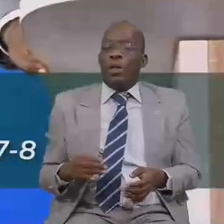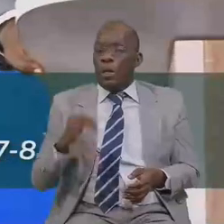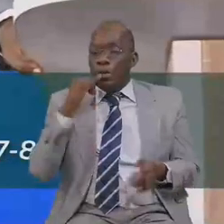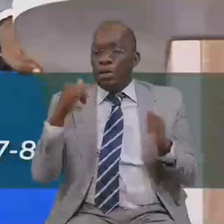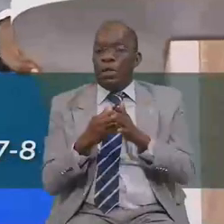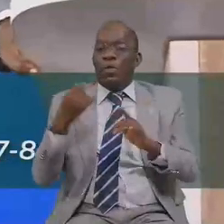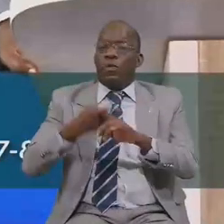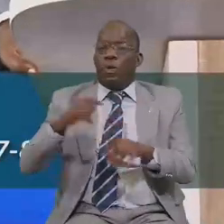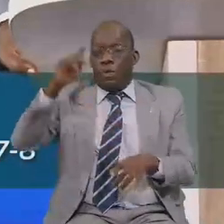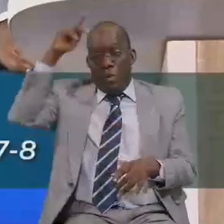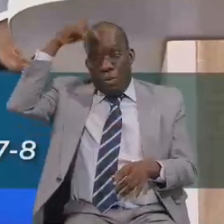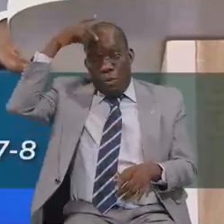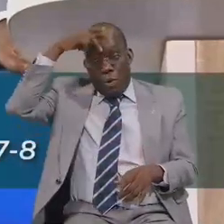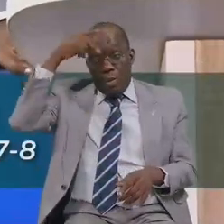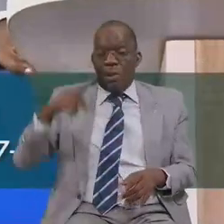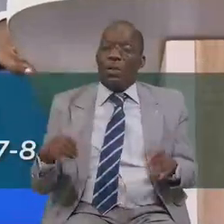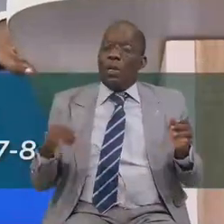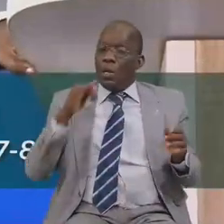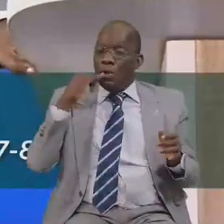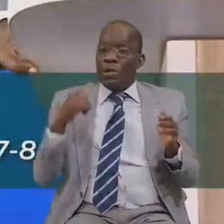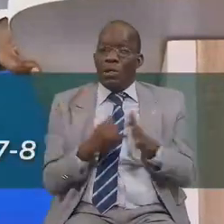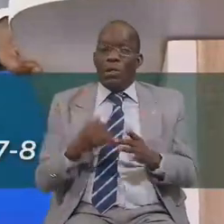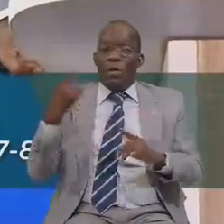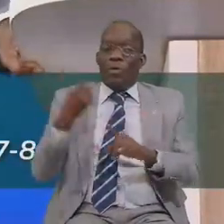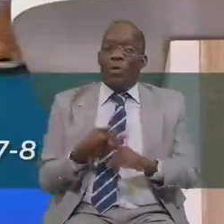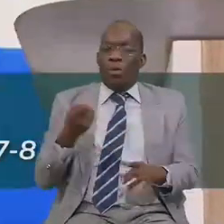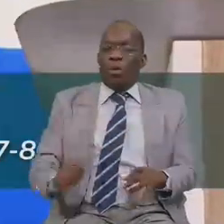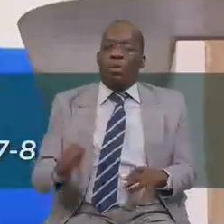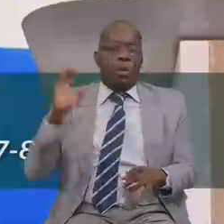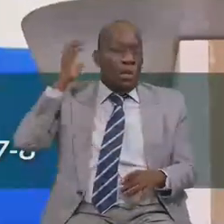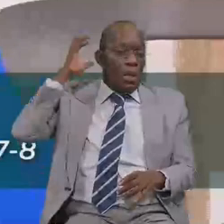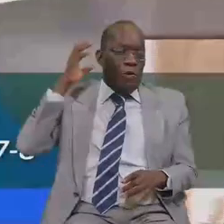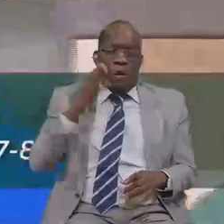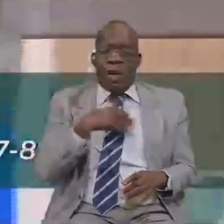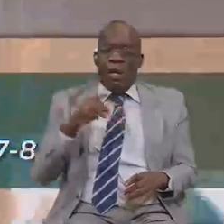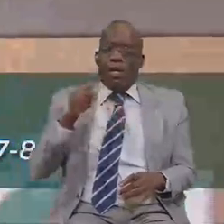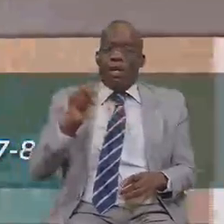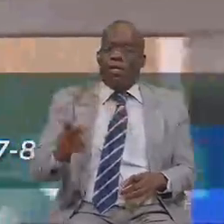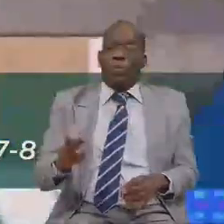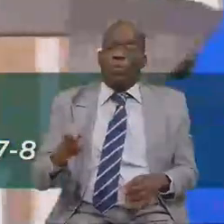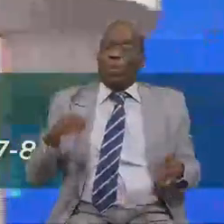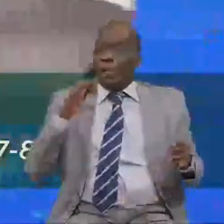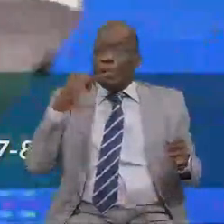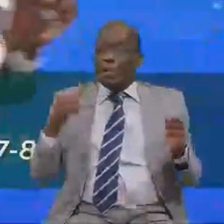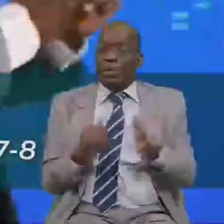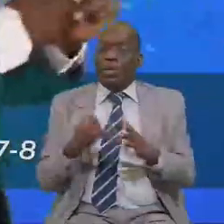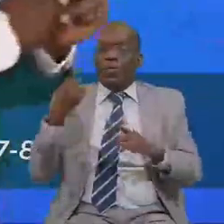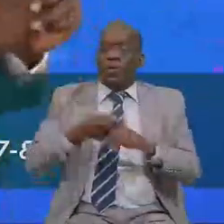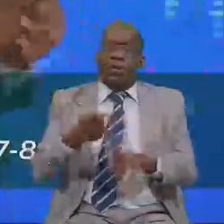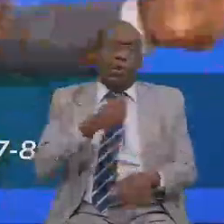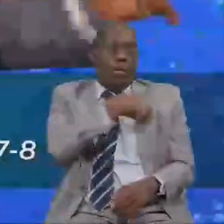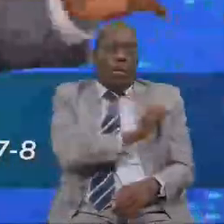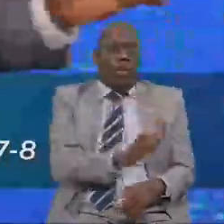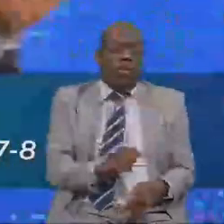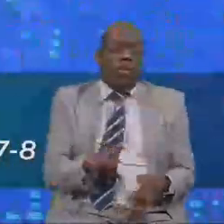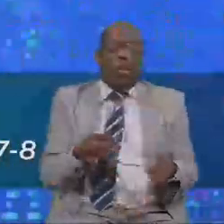courantes? Est-ce que c'est de la télévision et la radio? Ou bien c'est des dirigeants